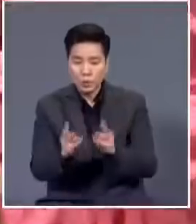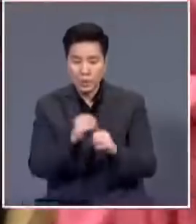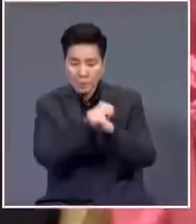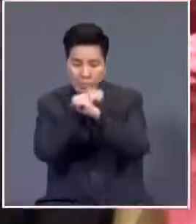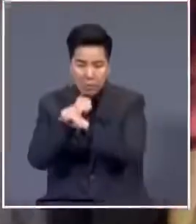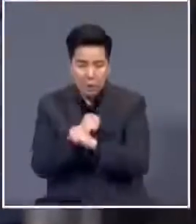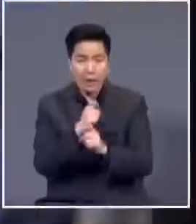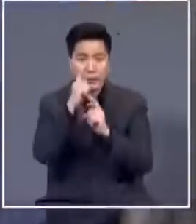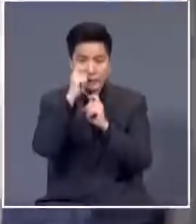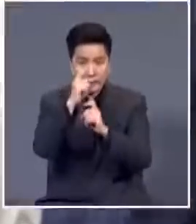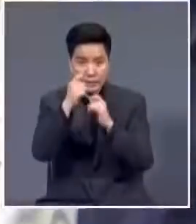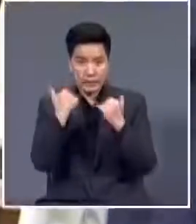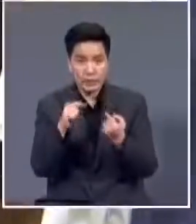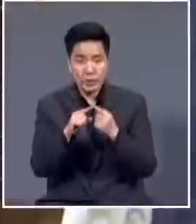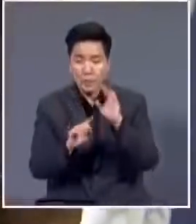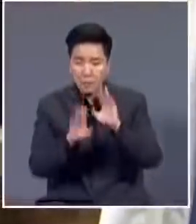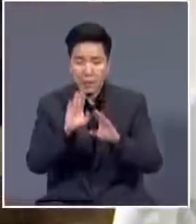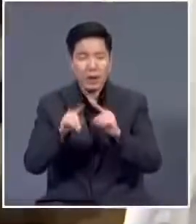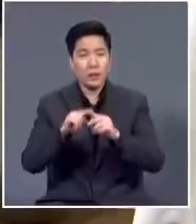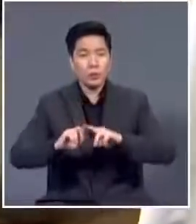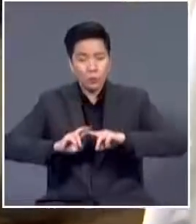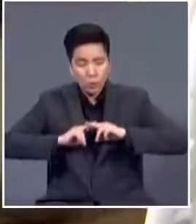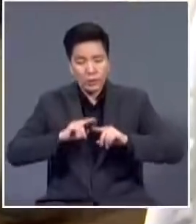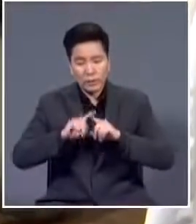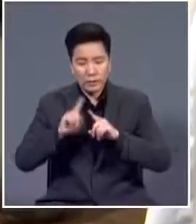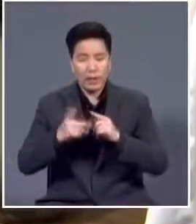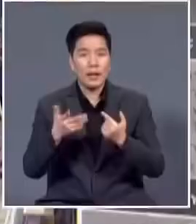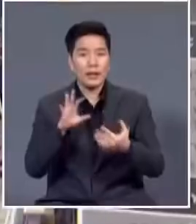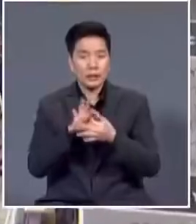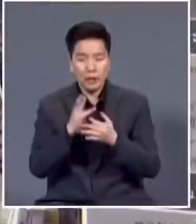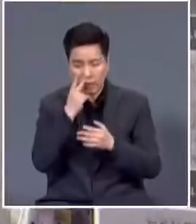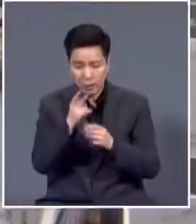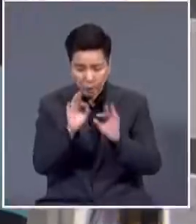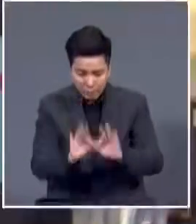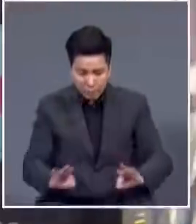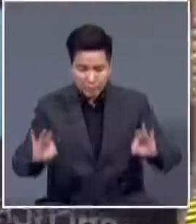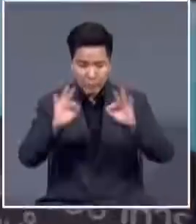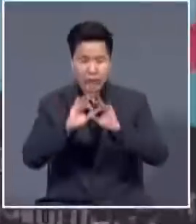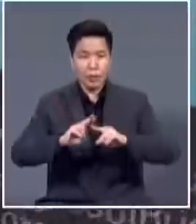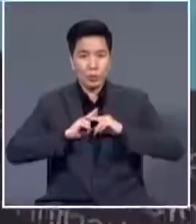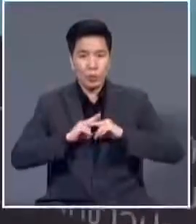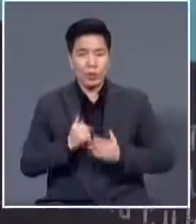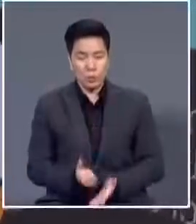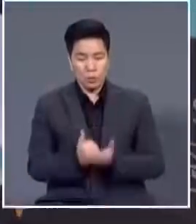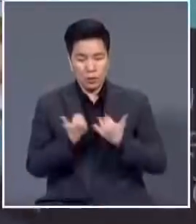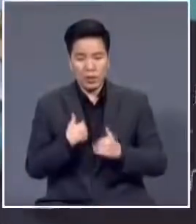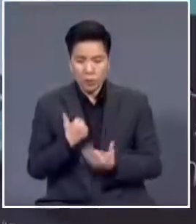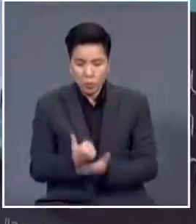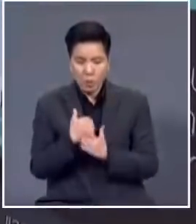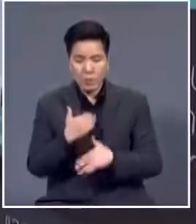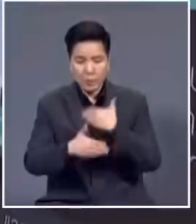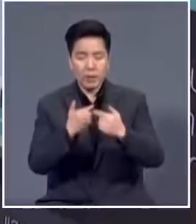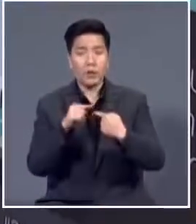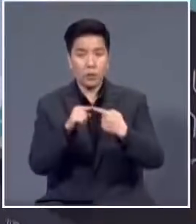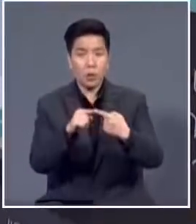ความเสี่ยงไว้ล่วงหน้ามีการประมาณตนมีภูมิคุ้มกันเน้นการพึ่งพาตัวเองให้มากต้องมีการทำงานเชิงรุกร่วมกัน